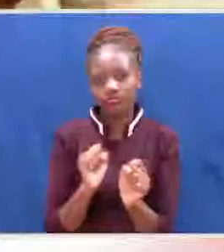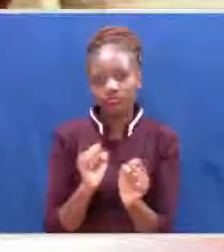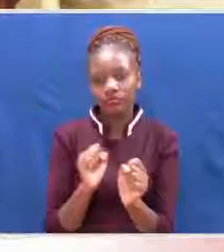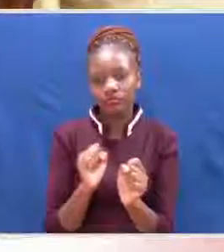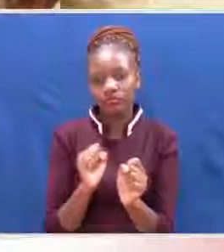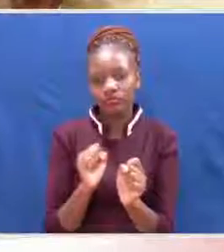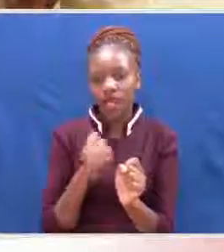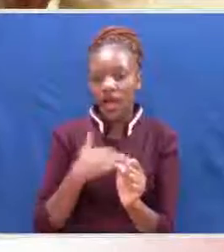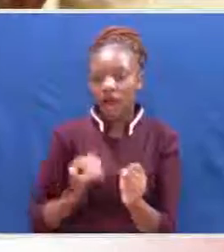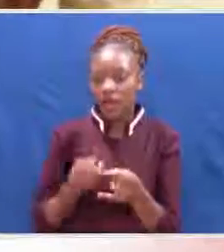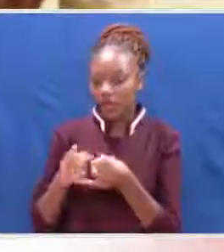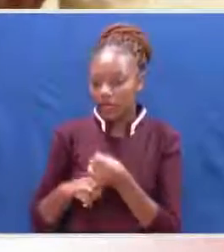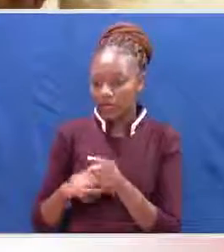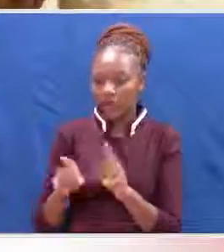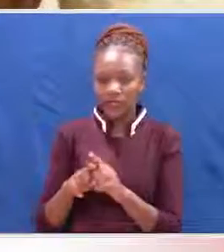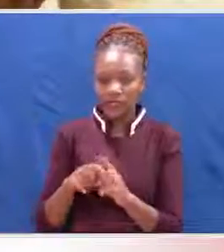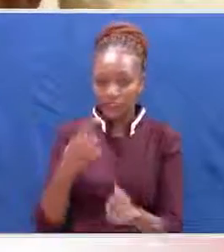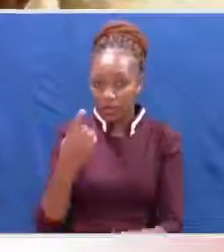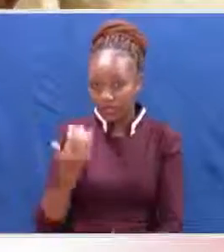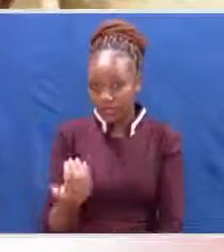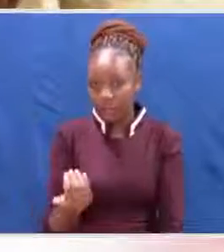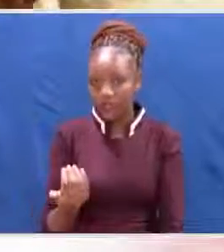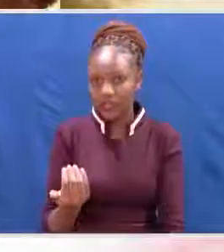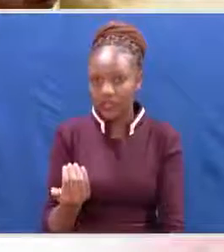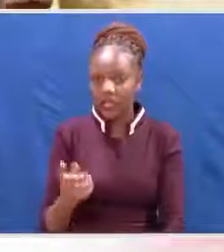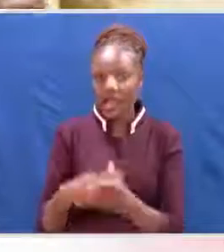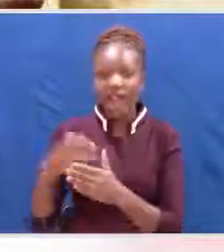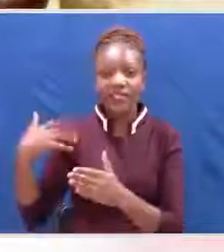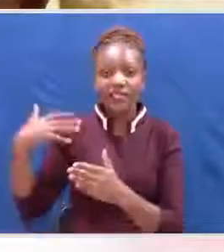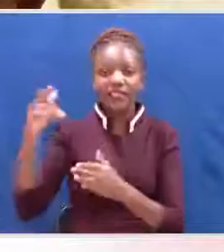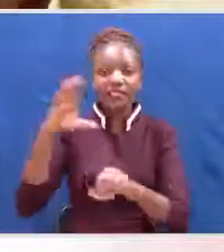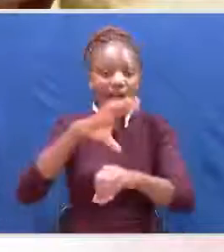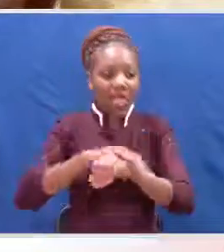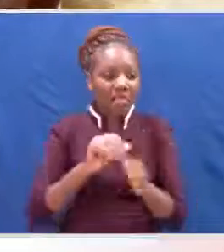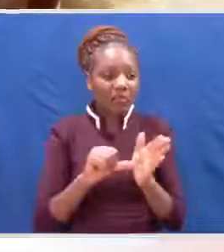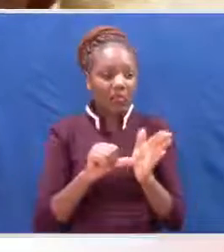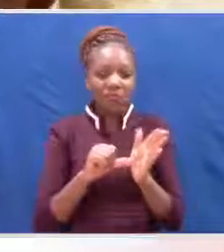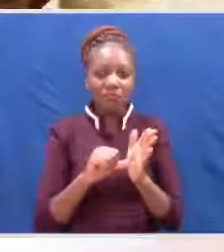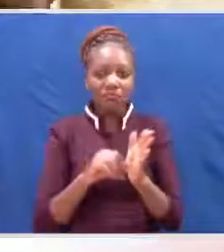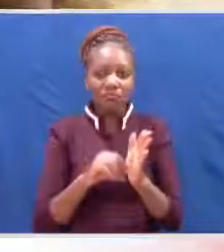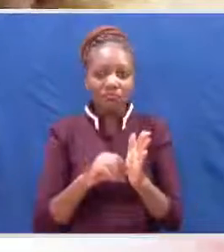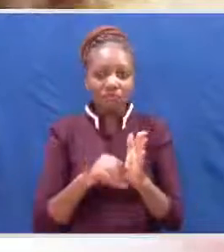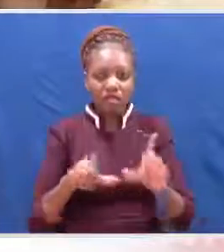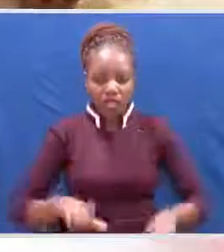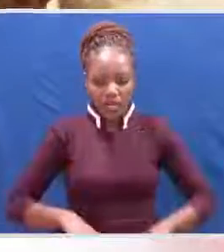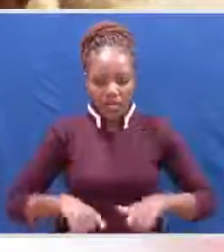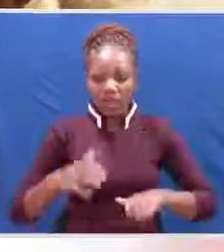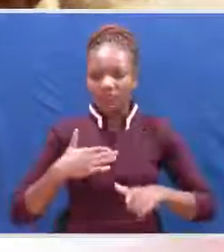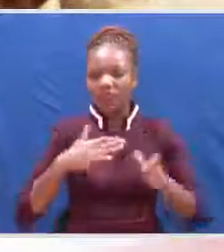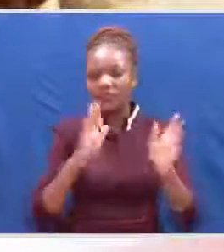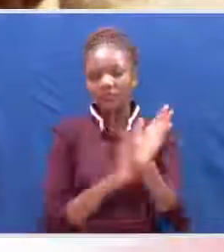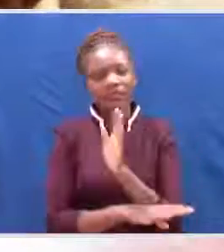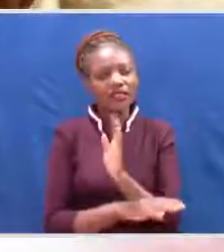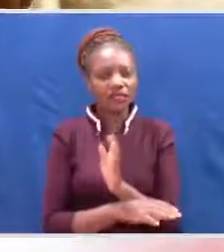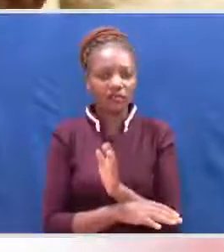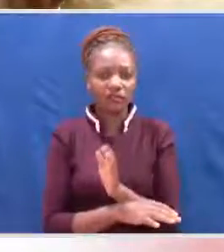Niko na bibi na niko na mtoto. Na tangu nipate hii jeraha mazee vitu zangu zimekuwa yani huwezi think straight.